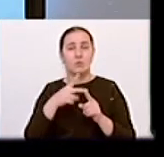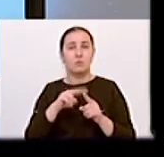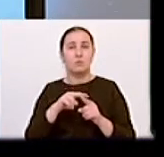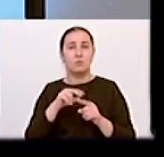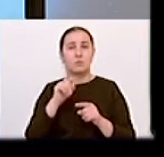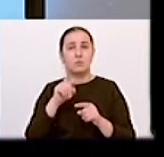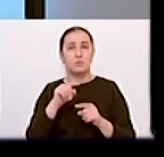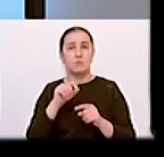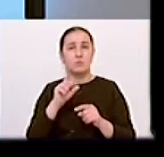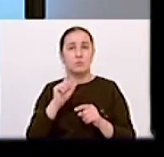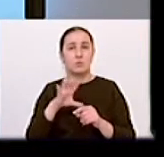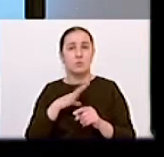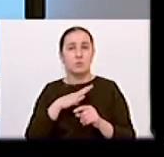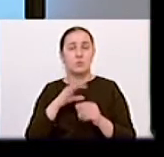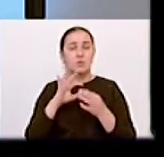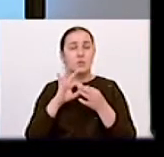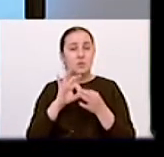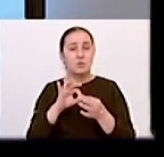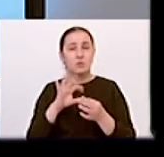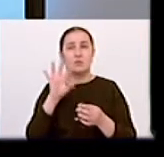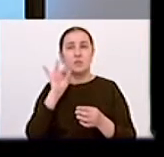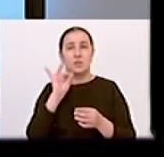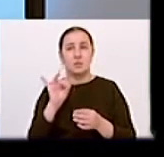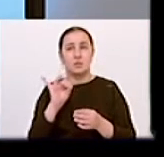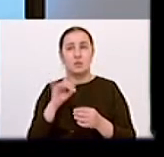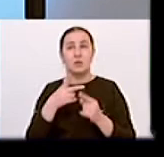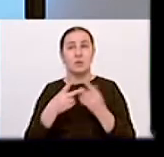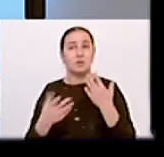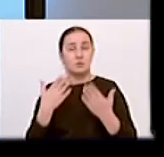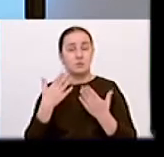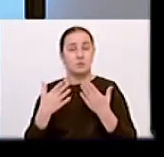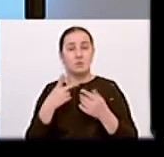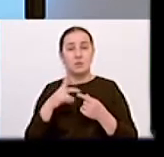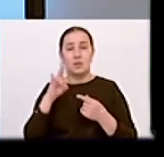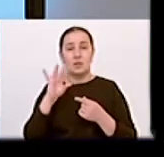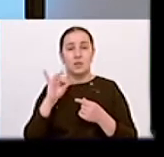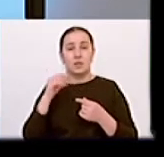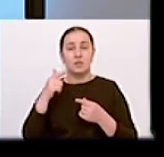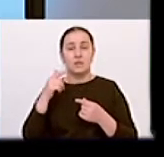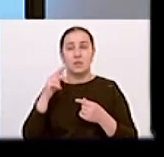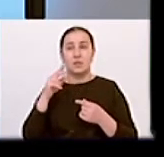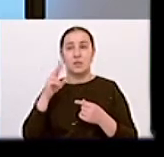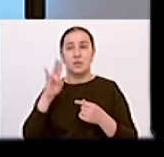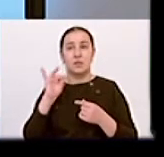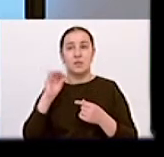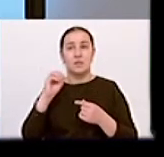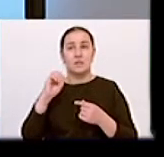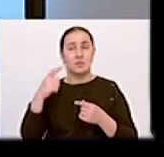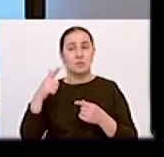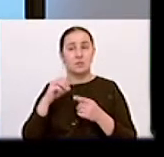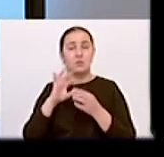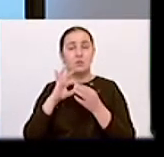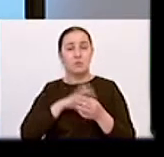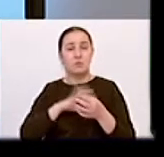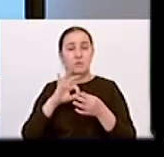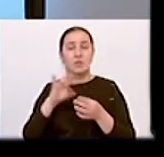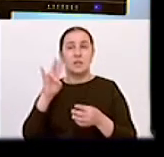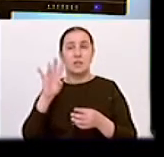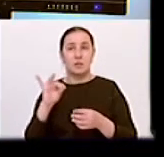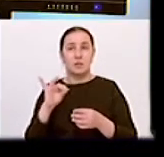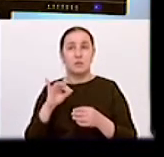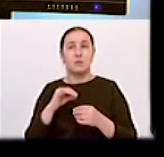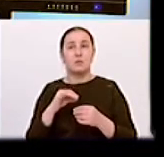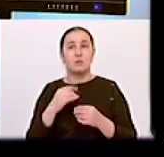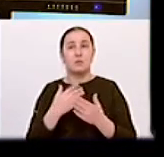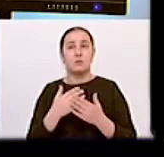может быть союз «и». А вот если «ничего», мы используем союзы «ни».